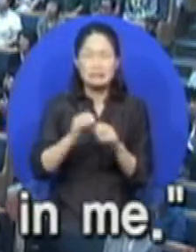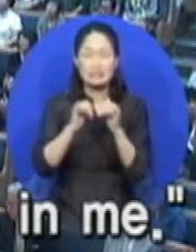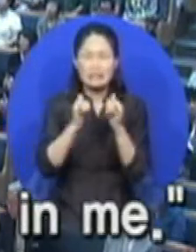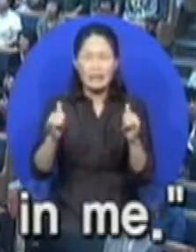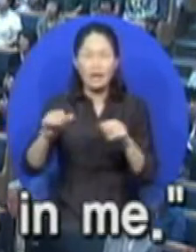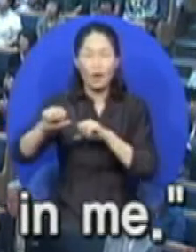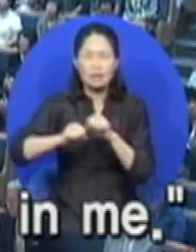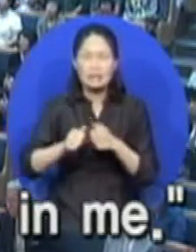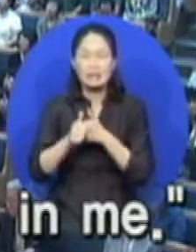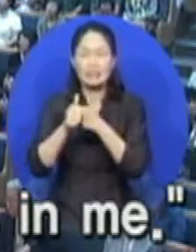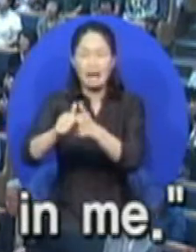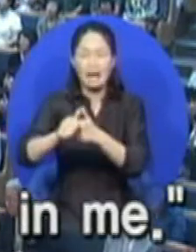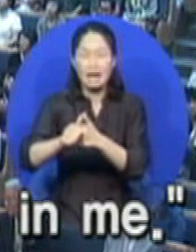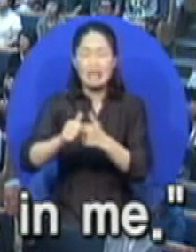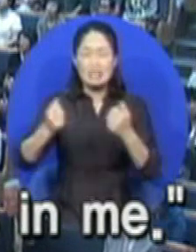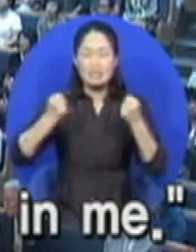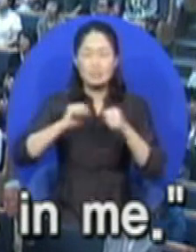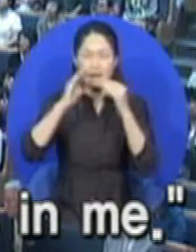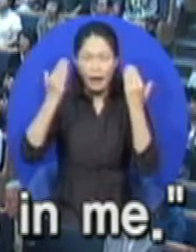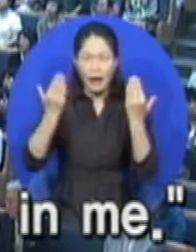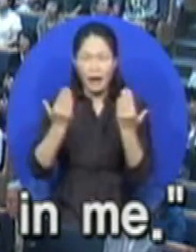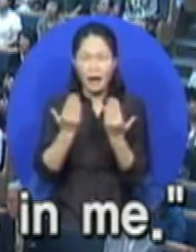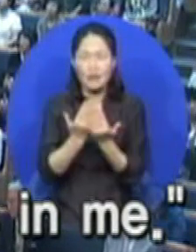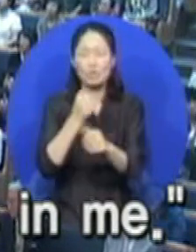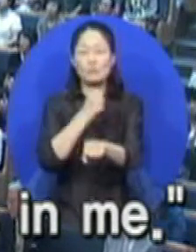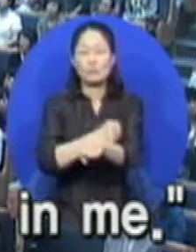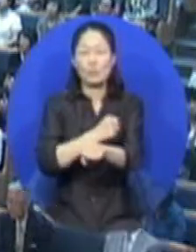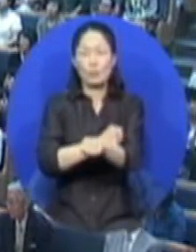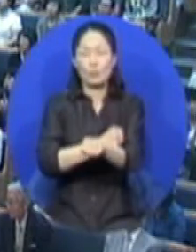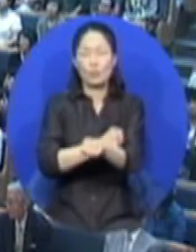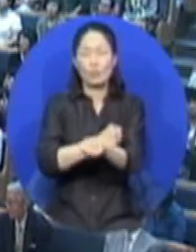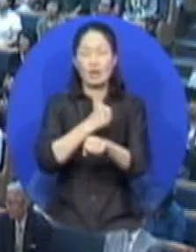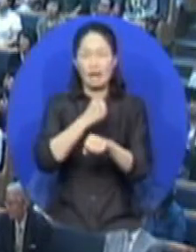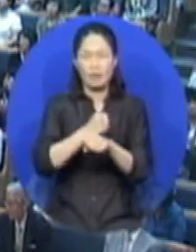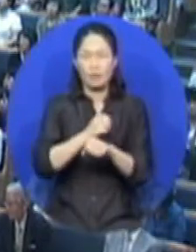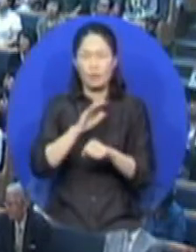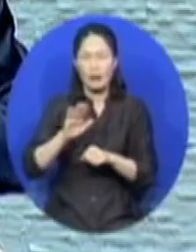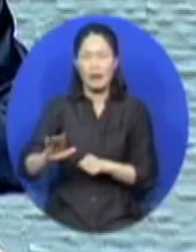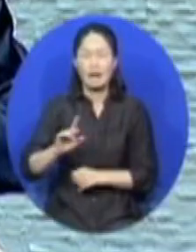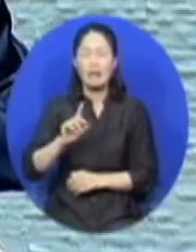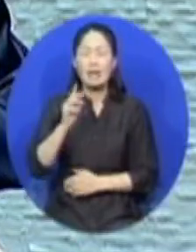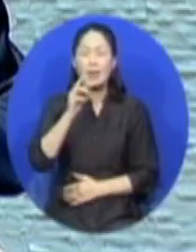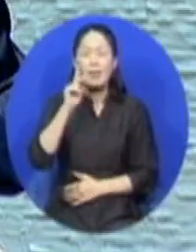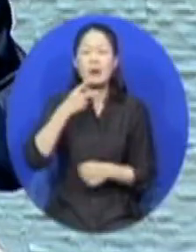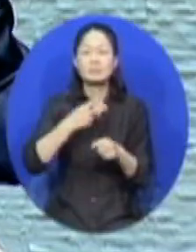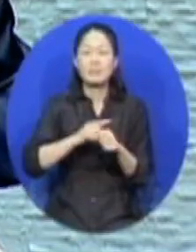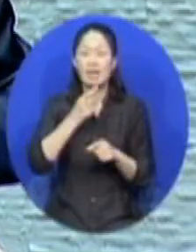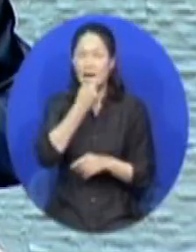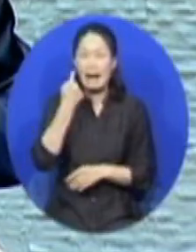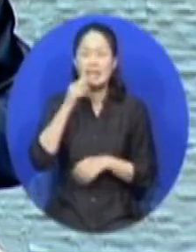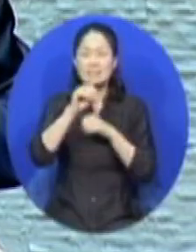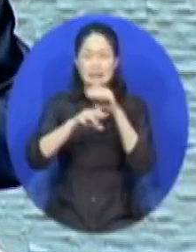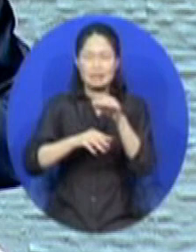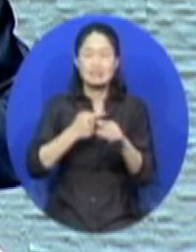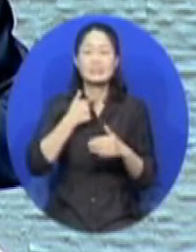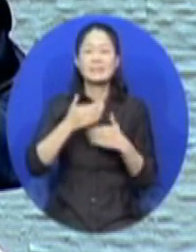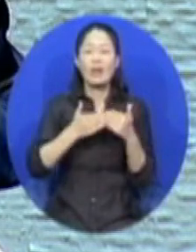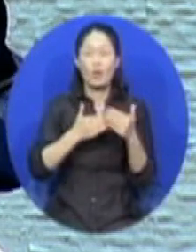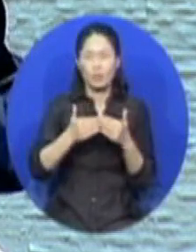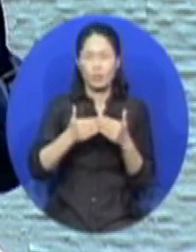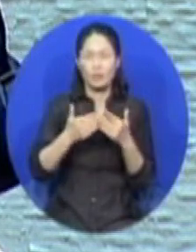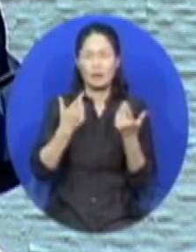따라 힘을 다하여 수거한 어라 이게 사도 바울의 간증 해요 사도 바울의 체험이 에요